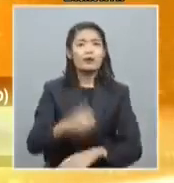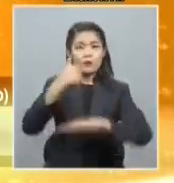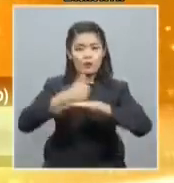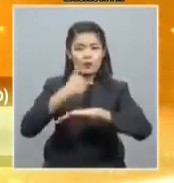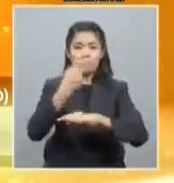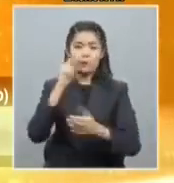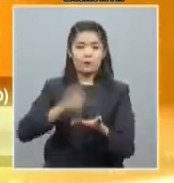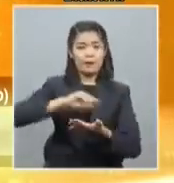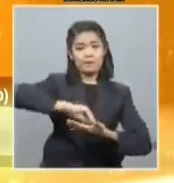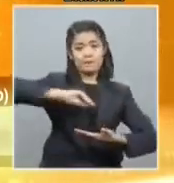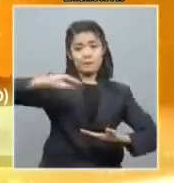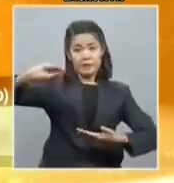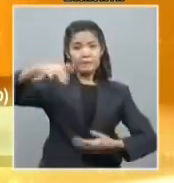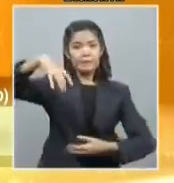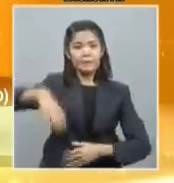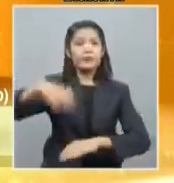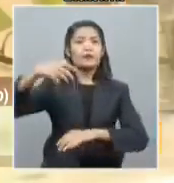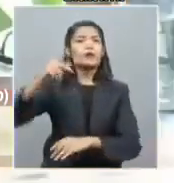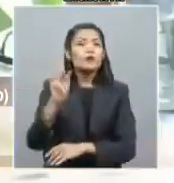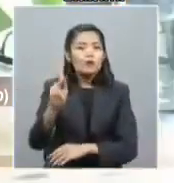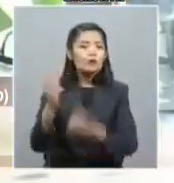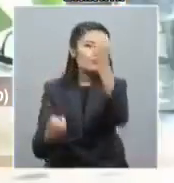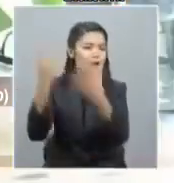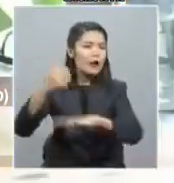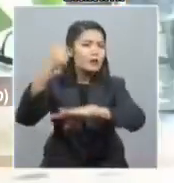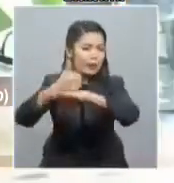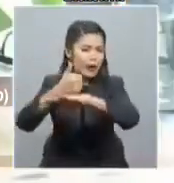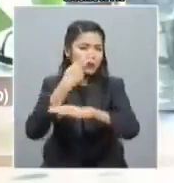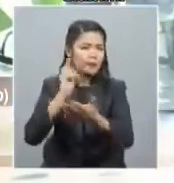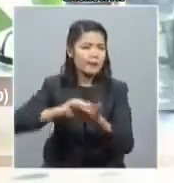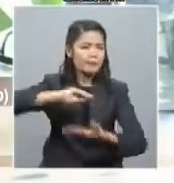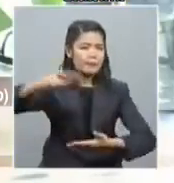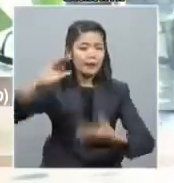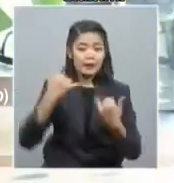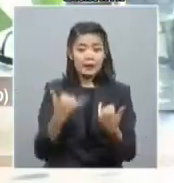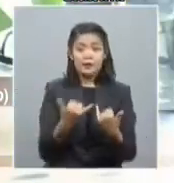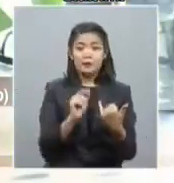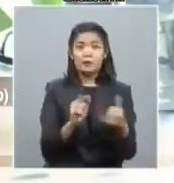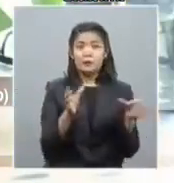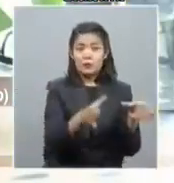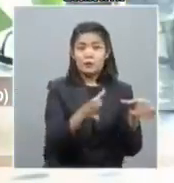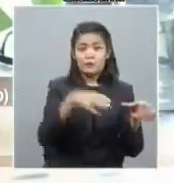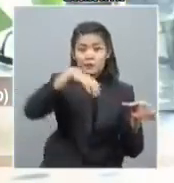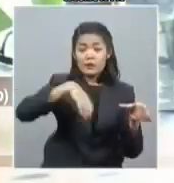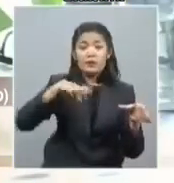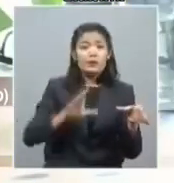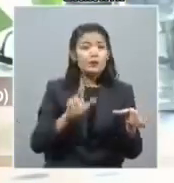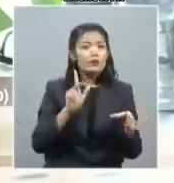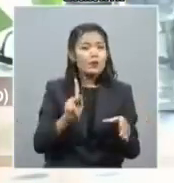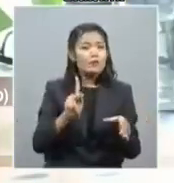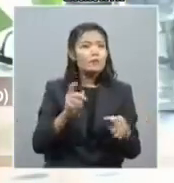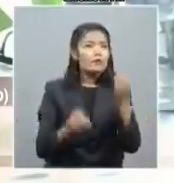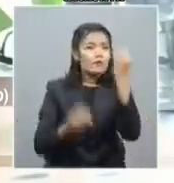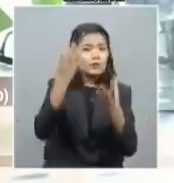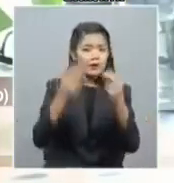ทำหนังสือถึงอธิบดีเลยนะฮะคุณผู้ชมฮะล่าสุดทางฝั่งความเคลื่อนไหวของกรมอุทยานบ้างอธิบดีกรมอุทย